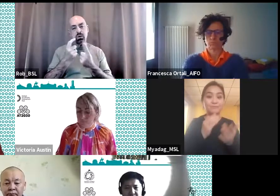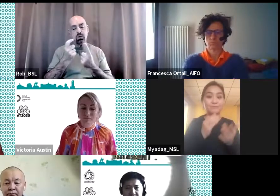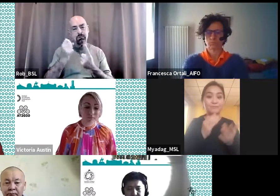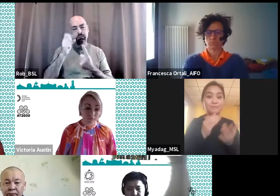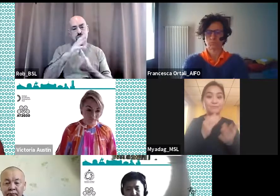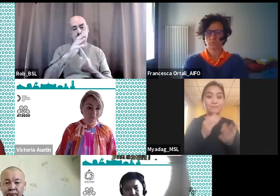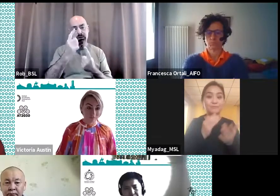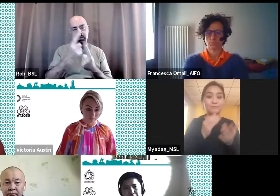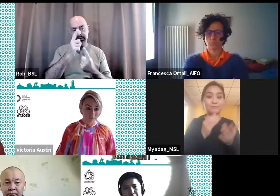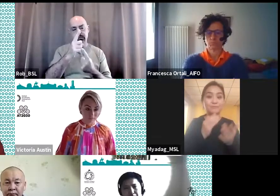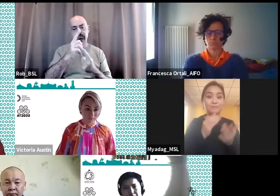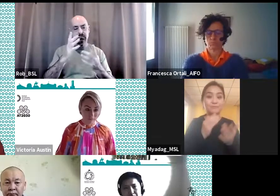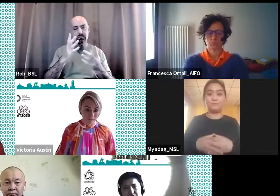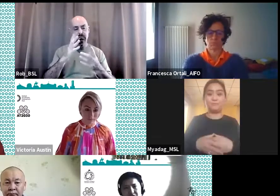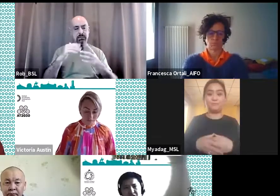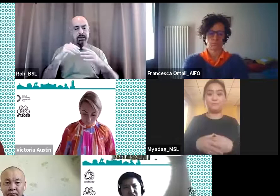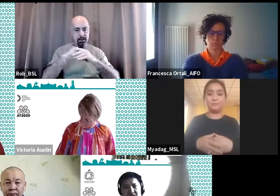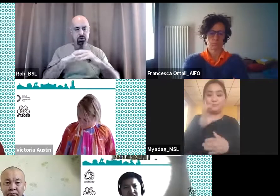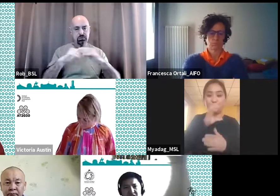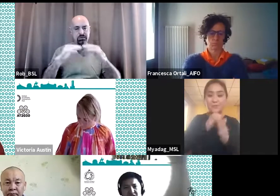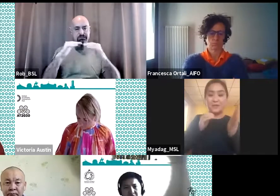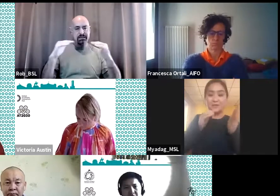наад захын